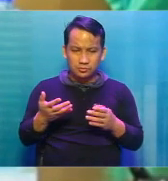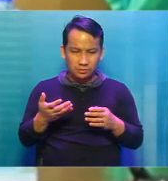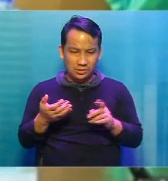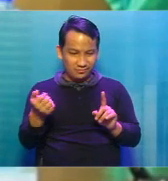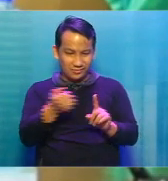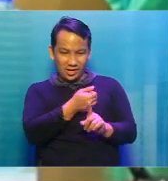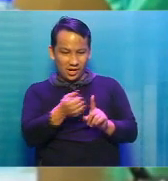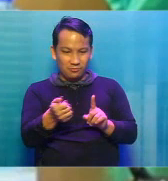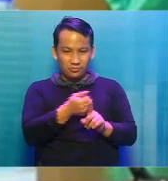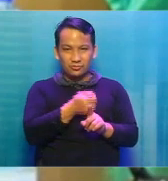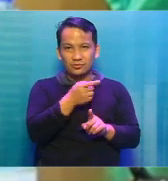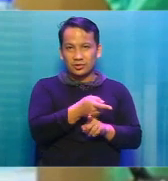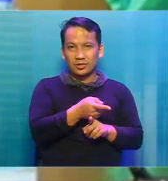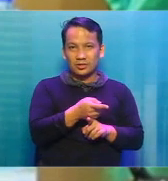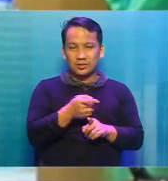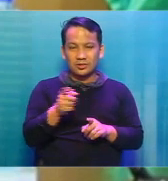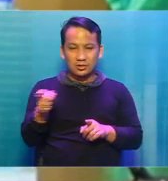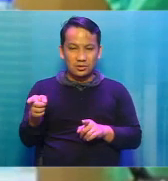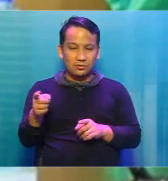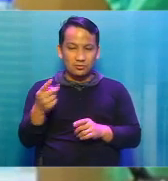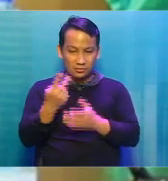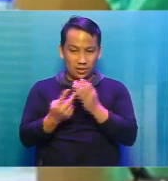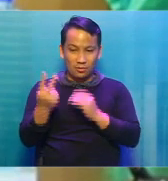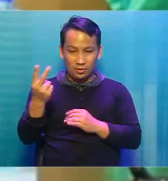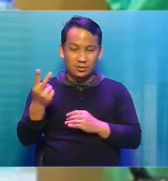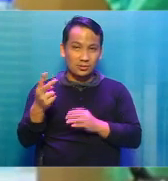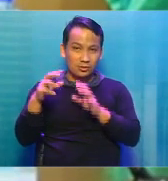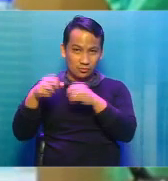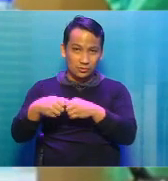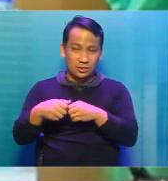torture among the AITA sa Zambales.